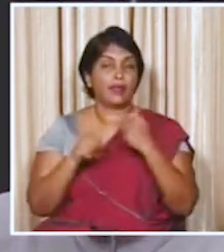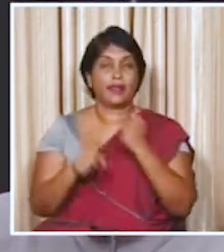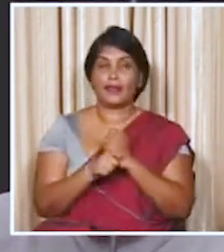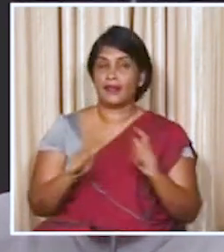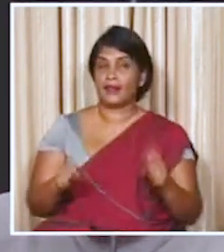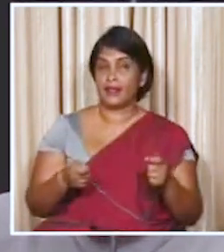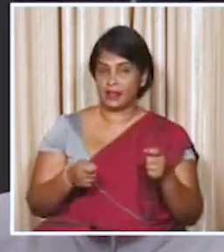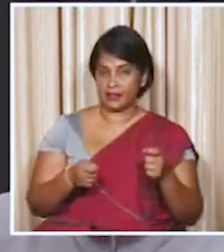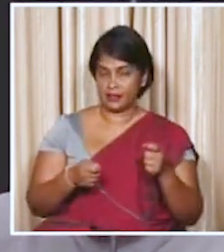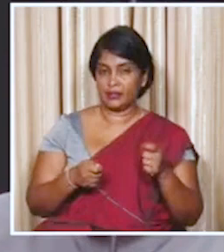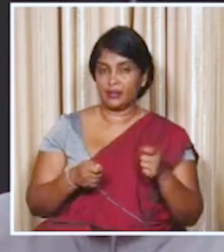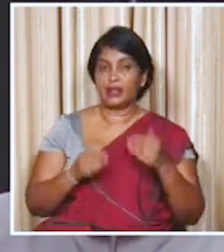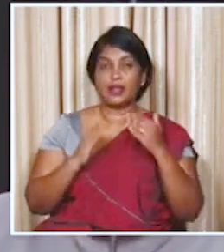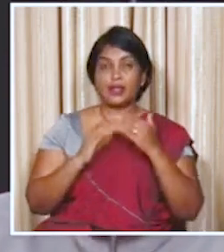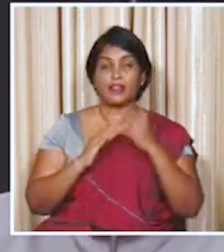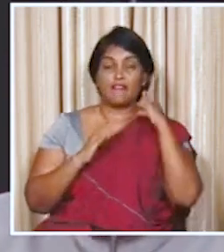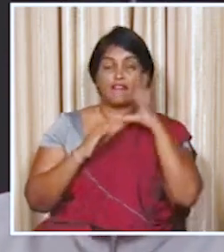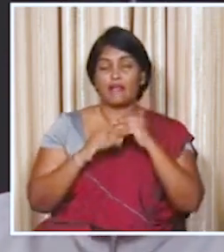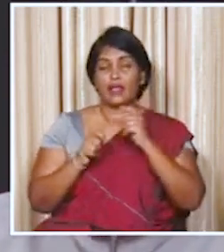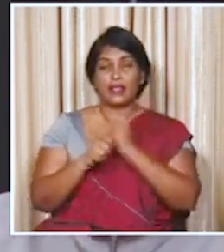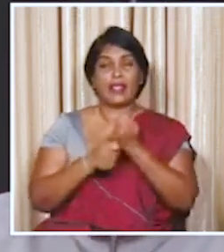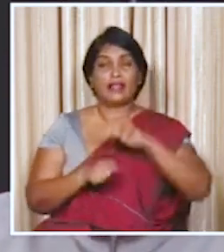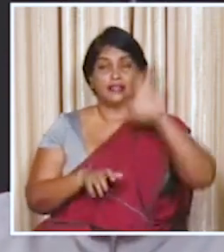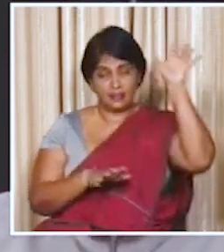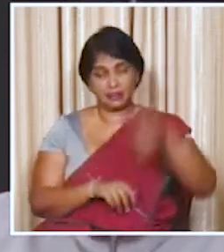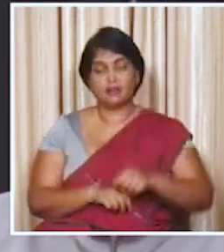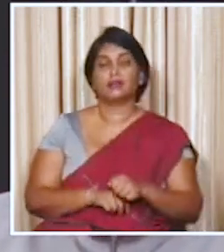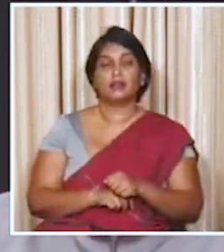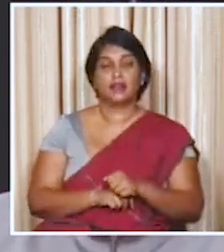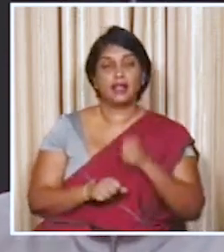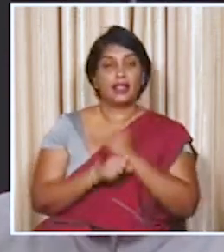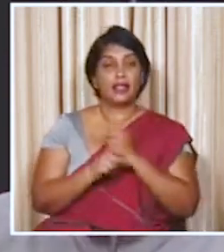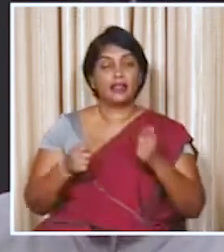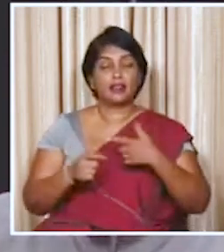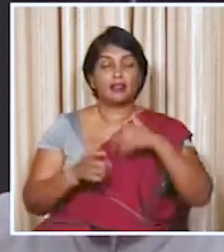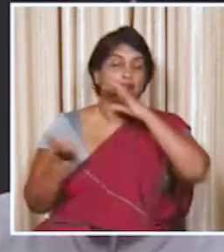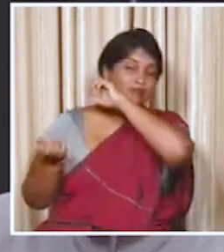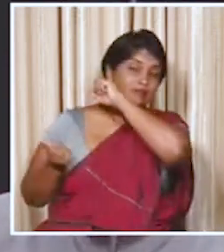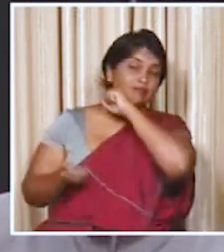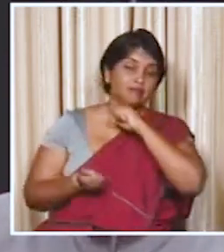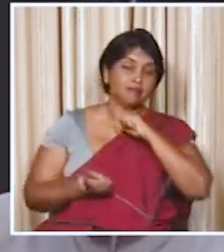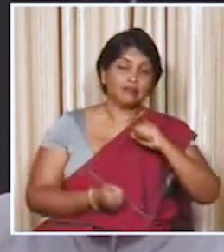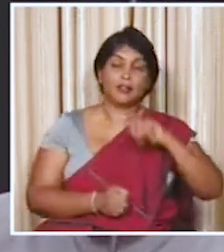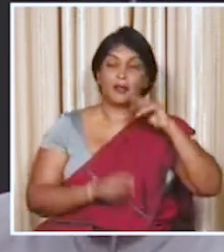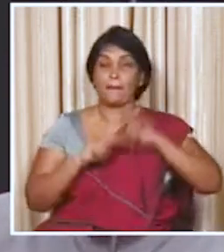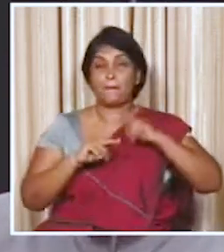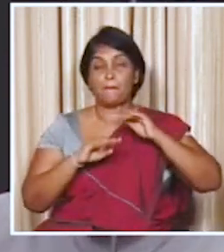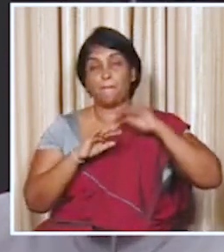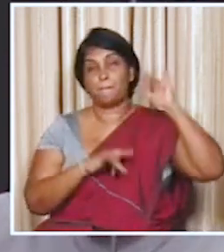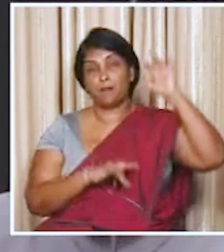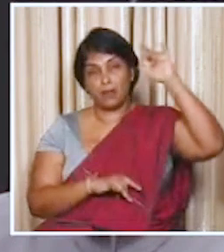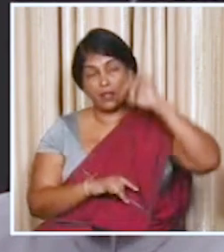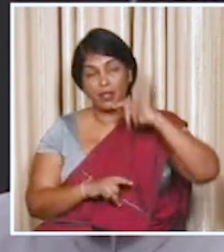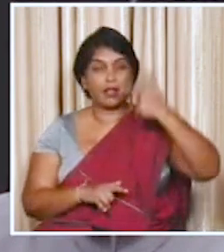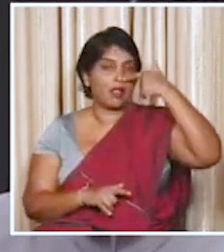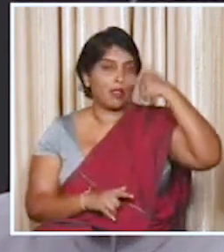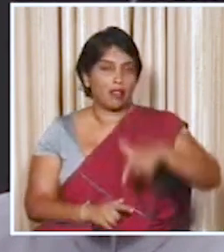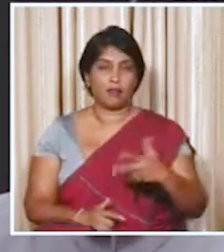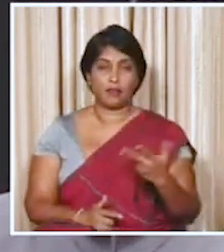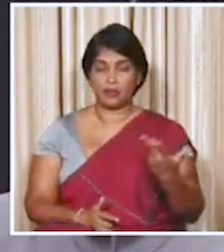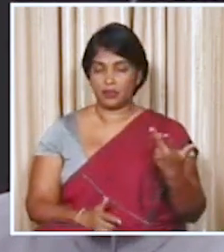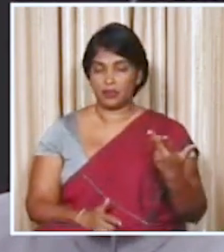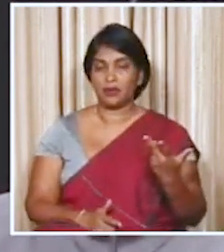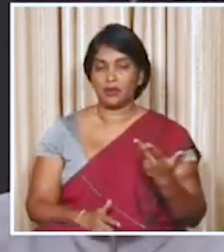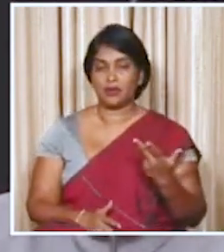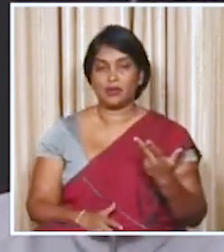segi. Gitar anu nak ino gas segi gain ni gila. Gas segi ram padi pelai palle hat besa am kar gat tilne.